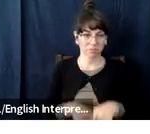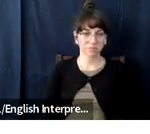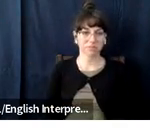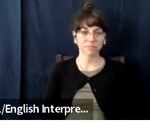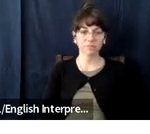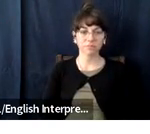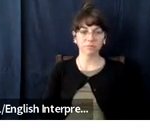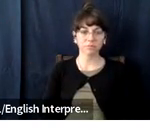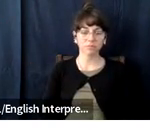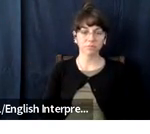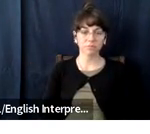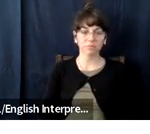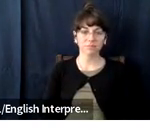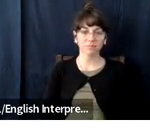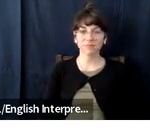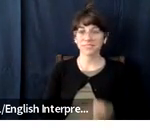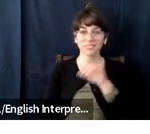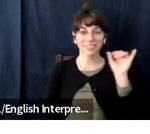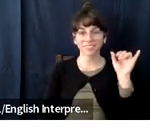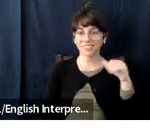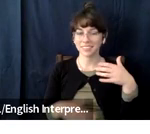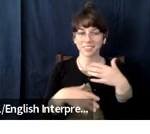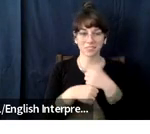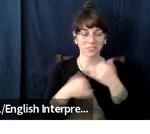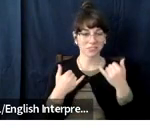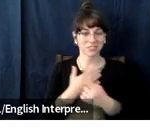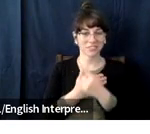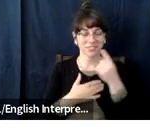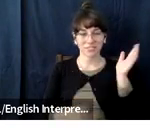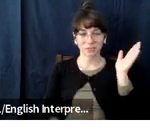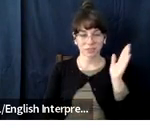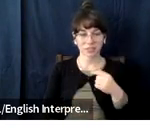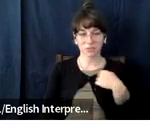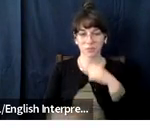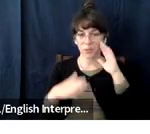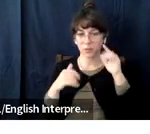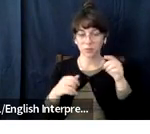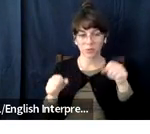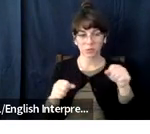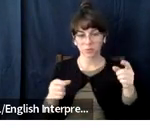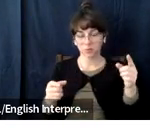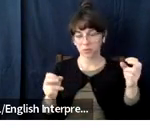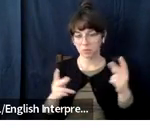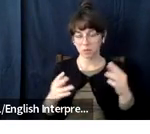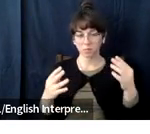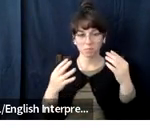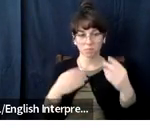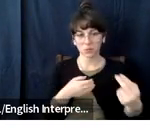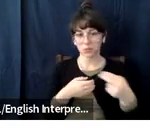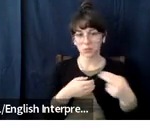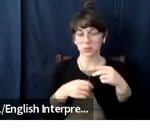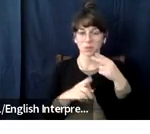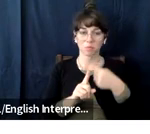So that's the conclusion of today's presentation we hope you'll be able to come back and join us in June